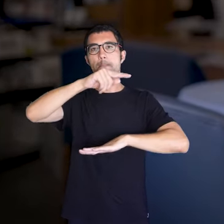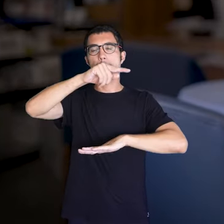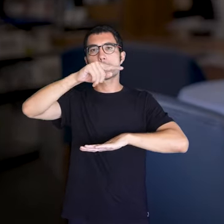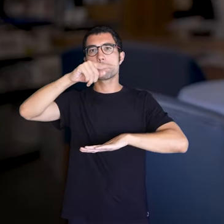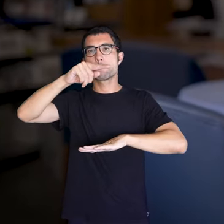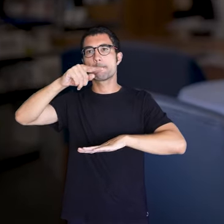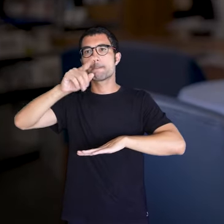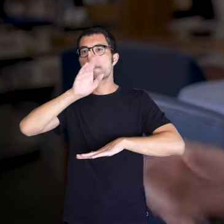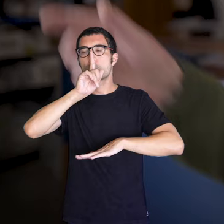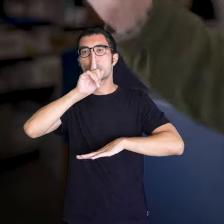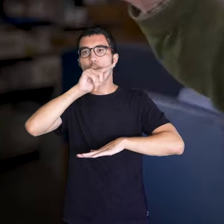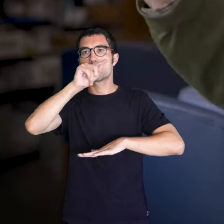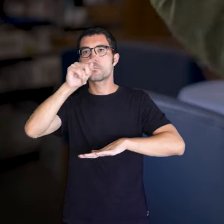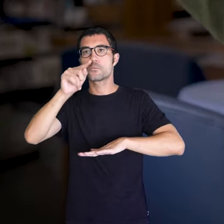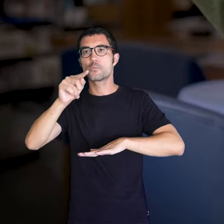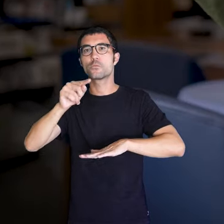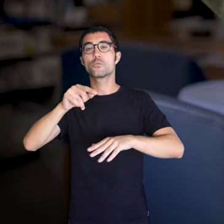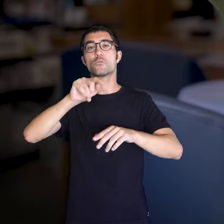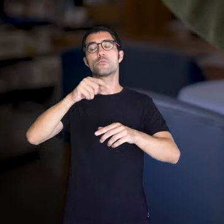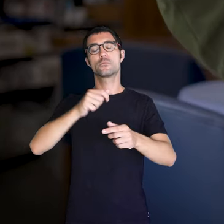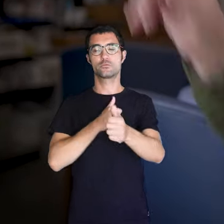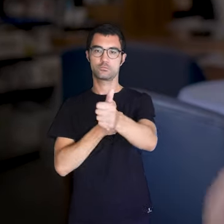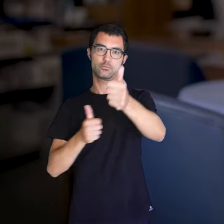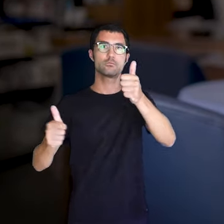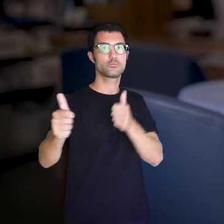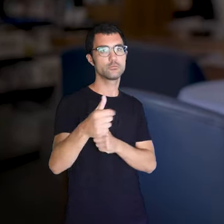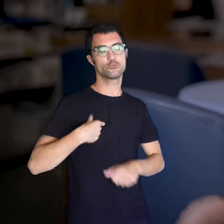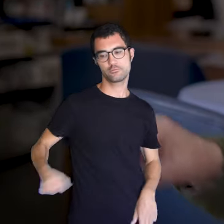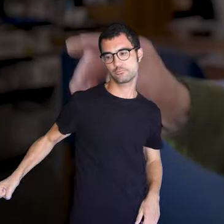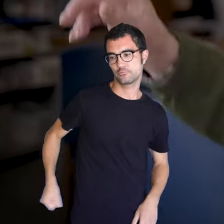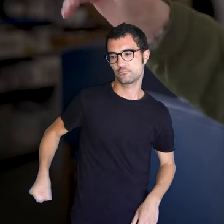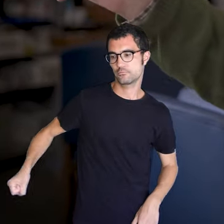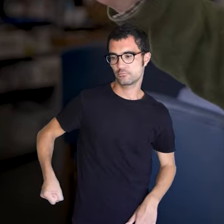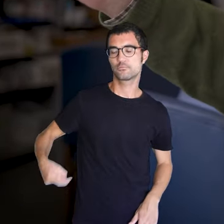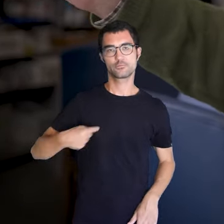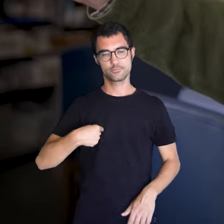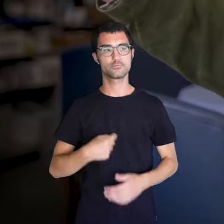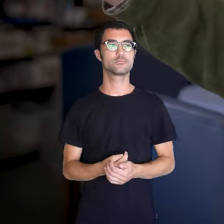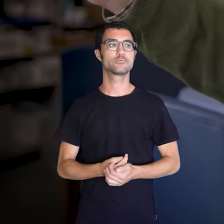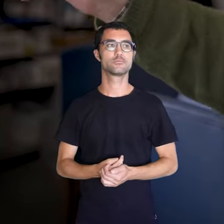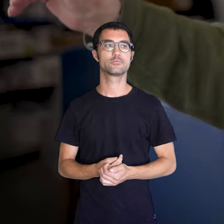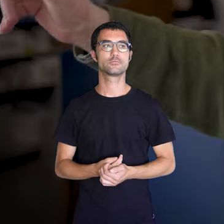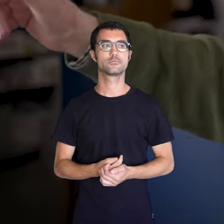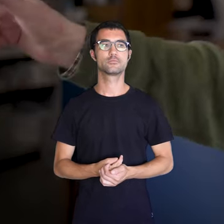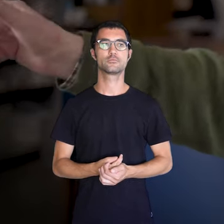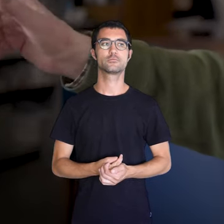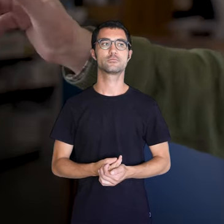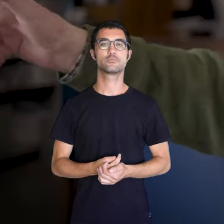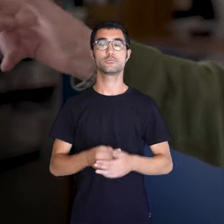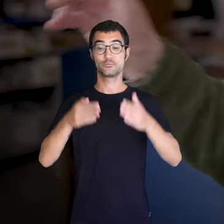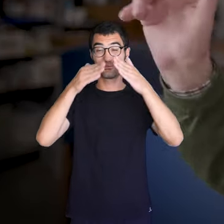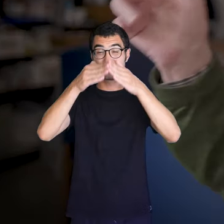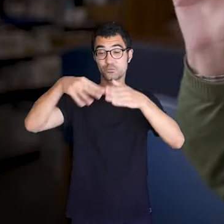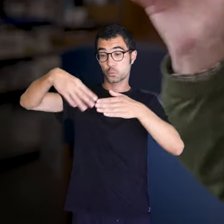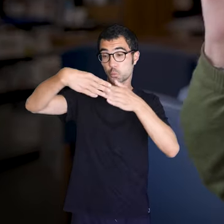Formentor me va donar estimó i jo cap aquí. Però quan vaig ser, antes d'arribar a una